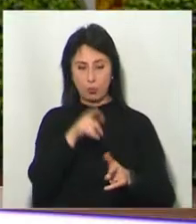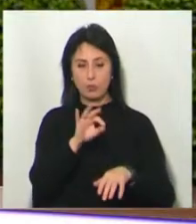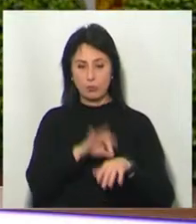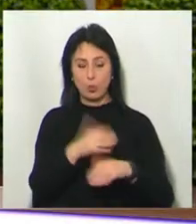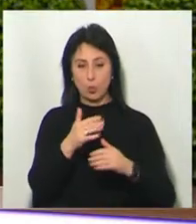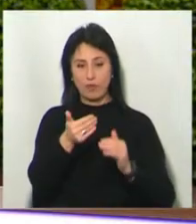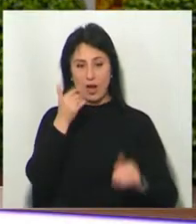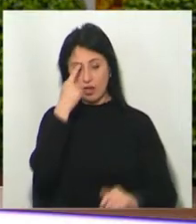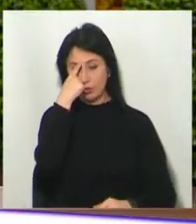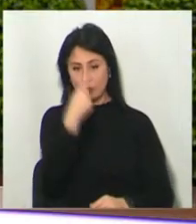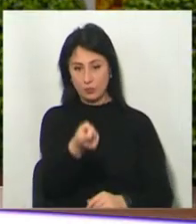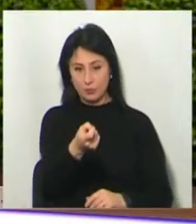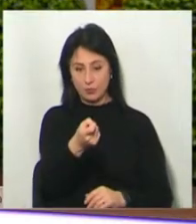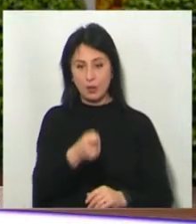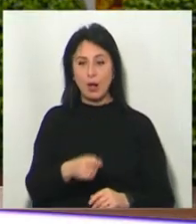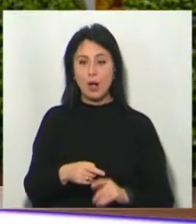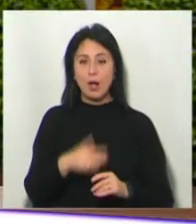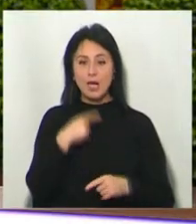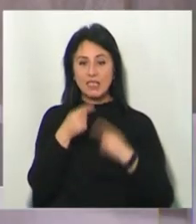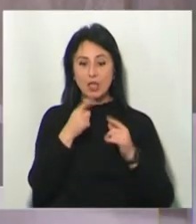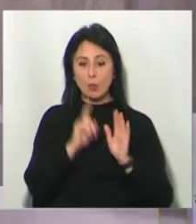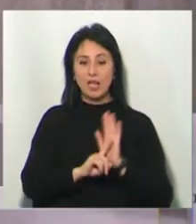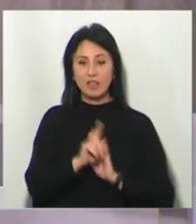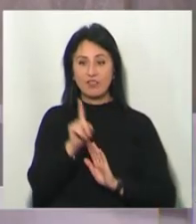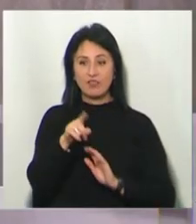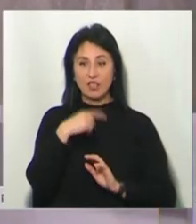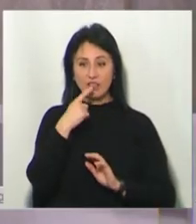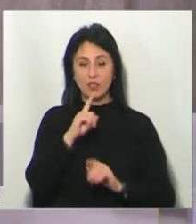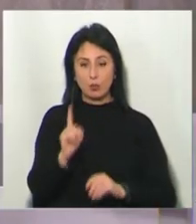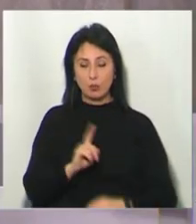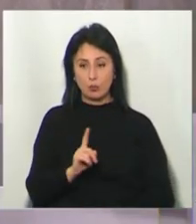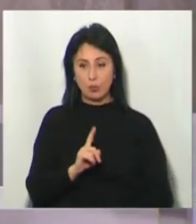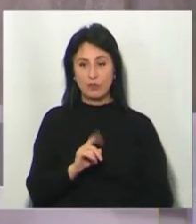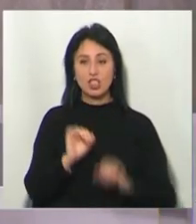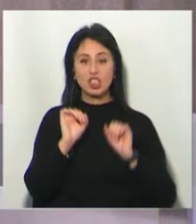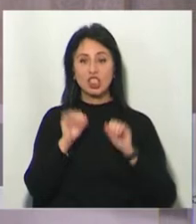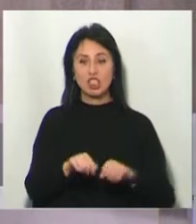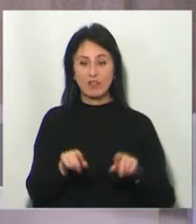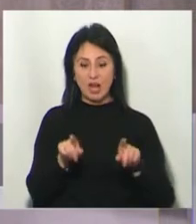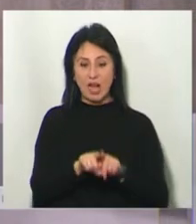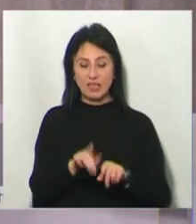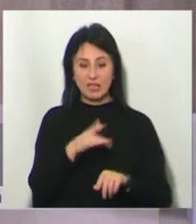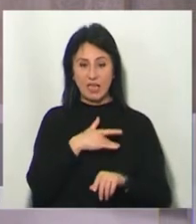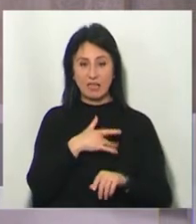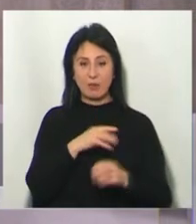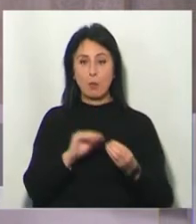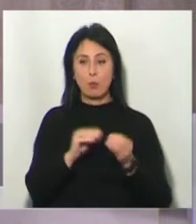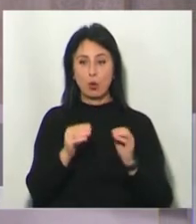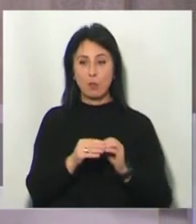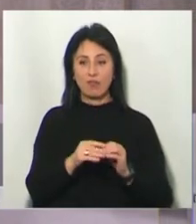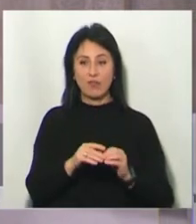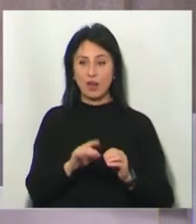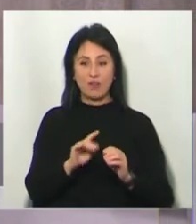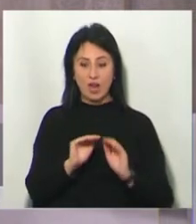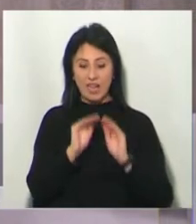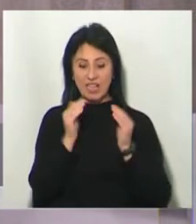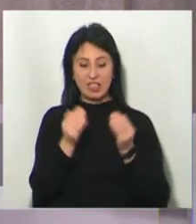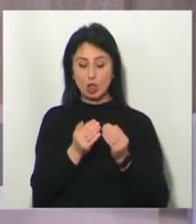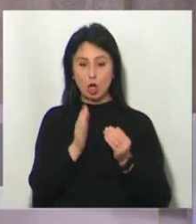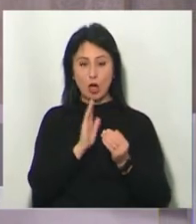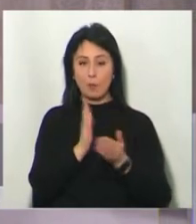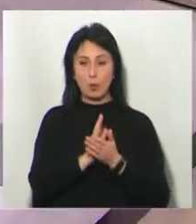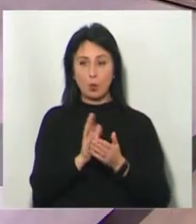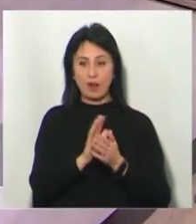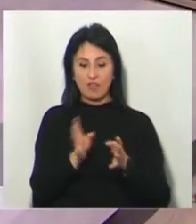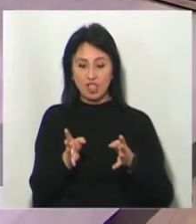აღმოჩნდა ასეთი ტიპის პრობლემა. Უფრო მეტიც, საუბრის დასაწყისში თქვენ ახსენეთ, რომ შესაძლოა ასეთი ტიპის პრობლემა არ იყოს იზოლირებული